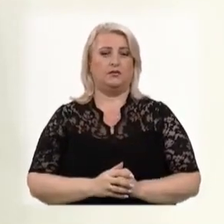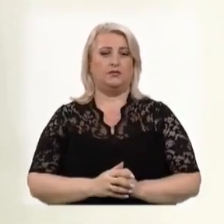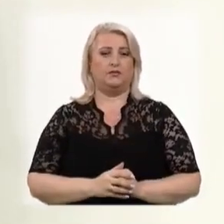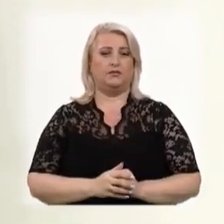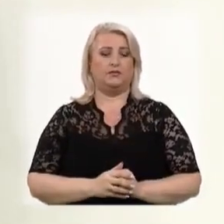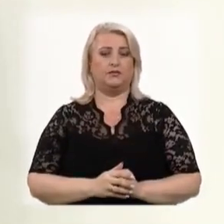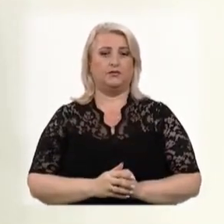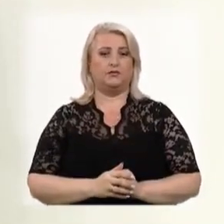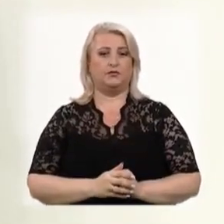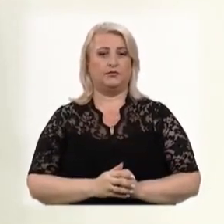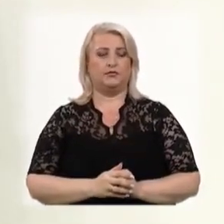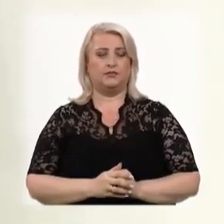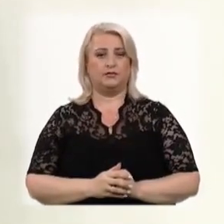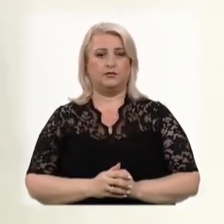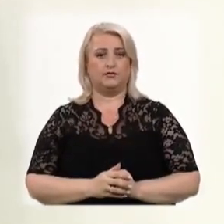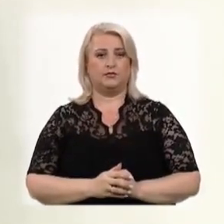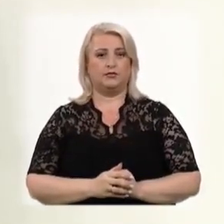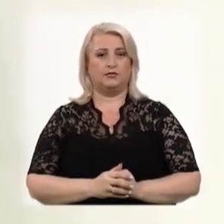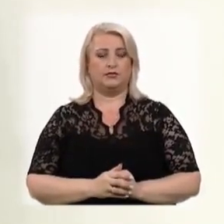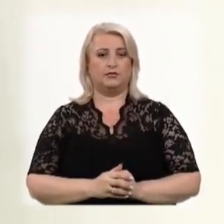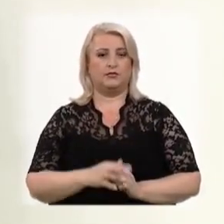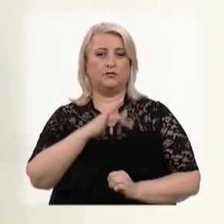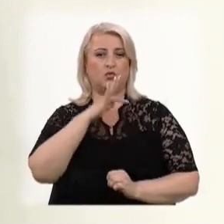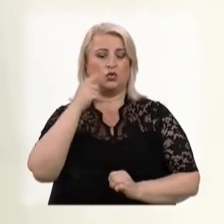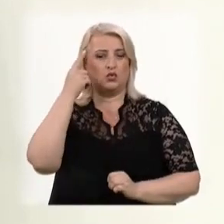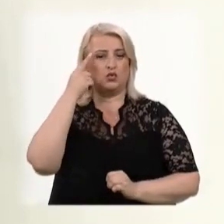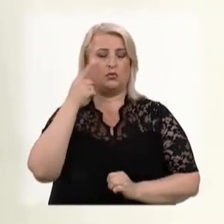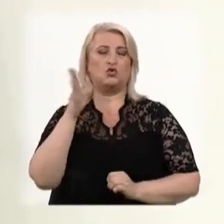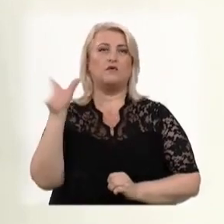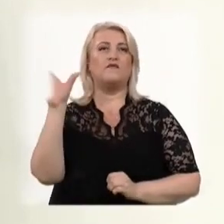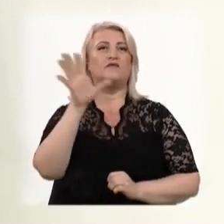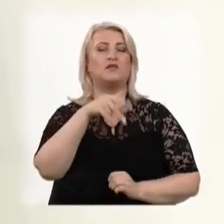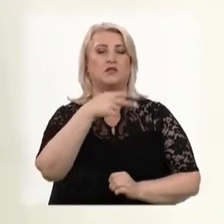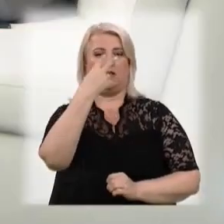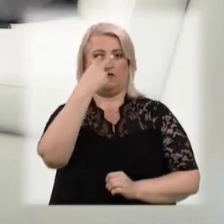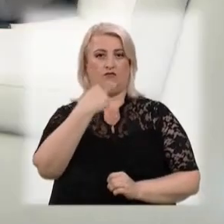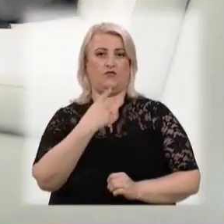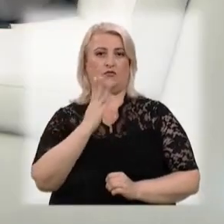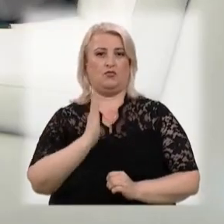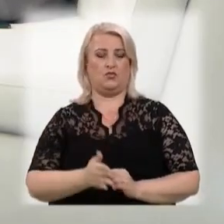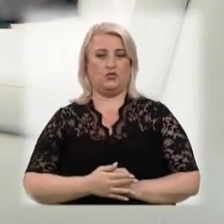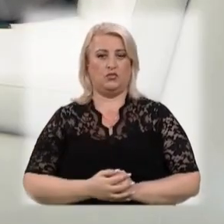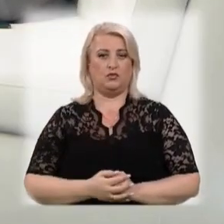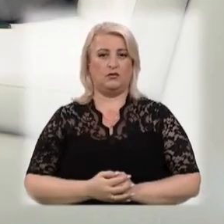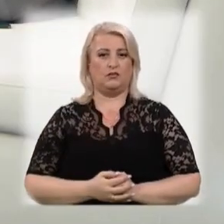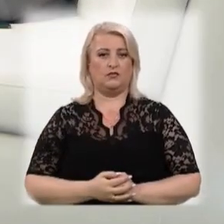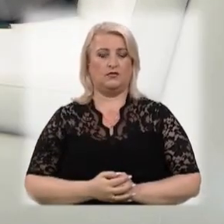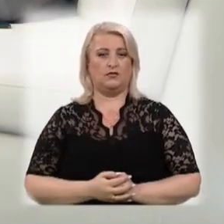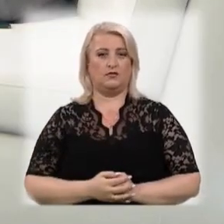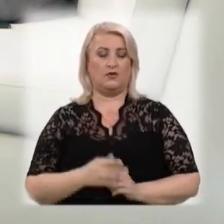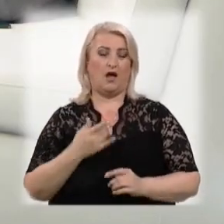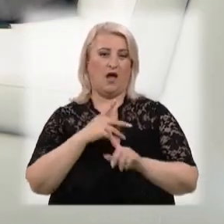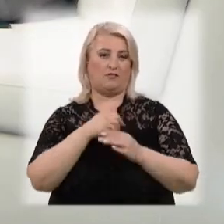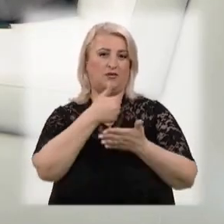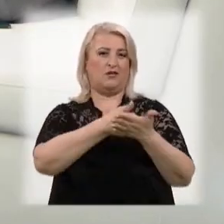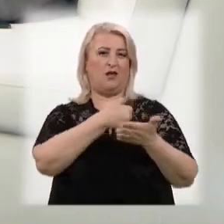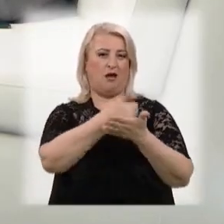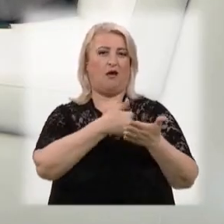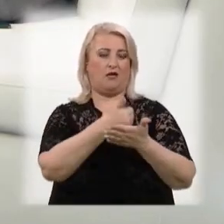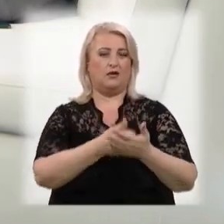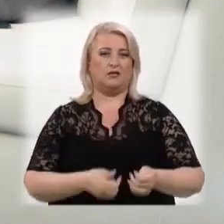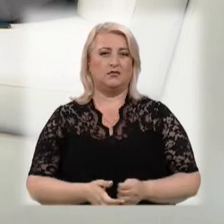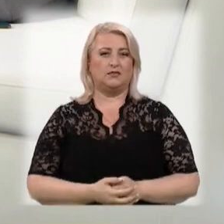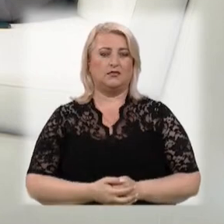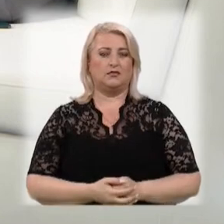facă o deviere micuță Mulți cred că o să vadă toți alergați pe internet like la pagina Si vreau sa